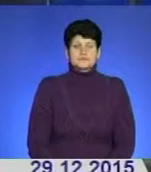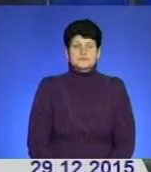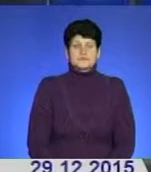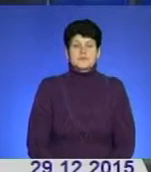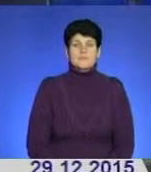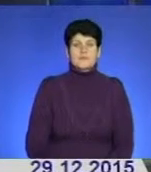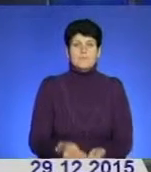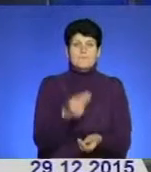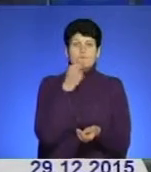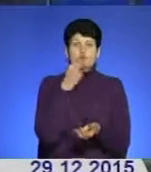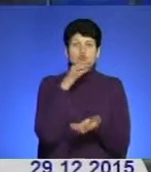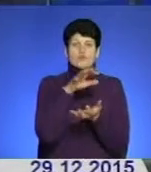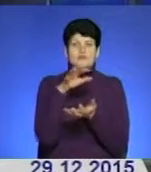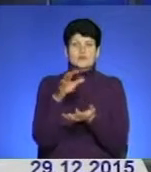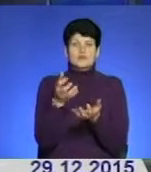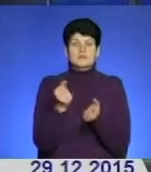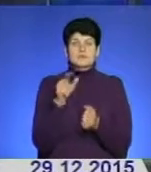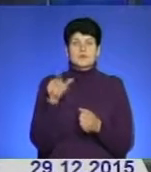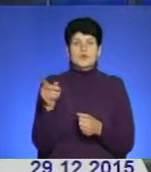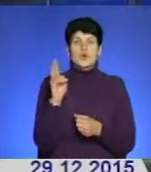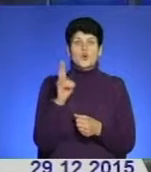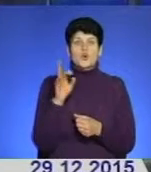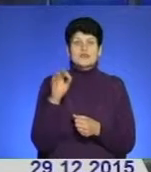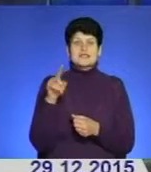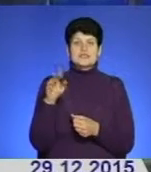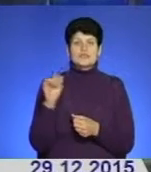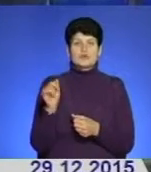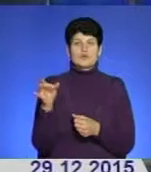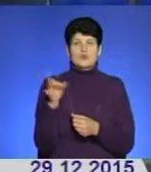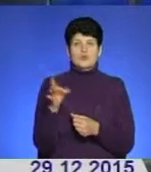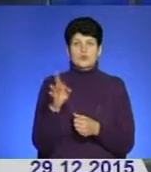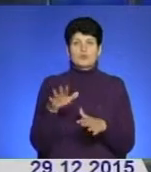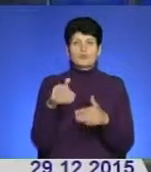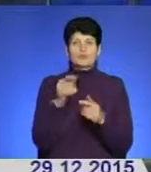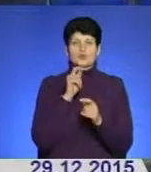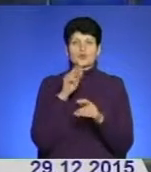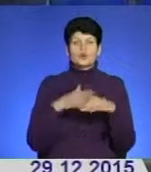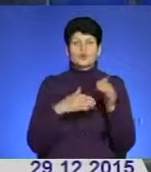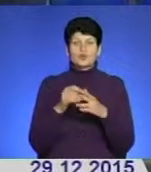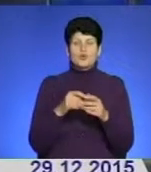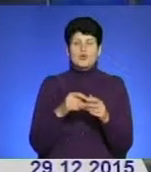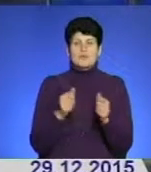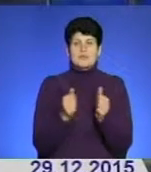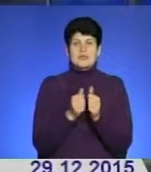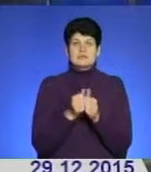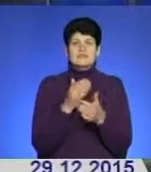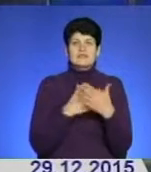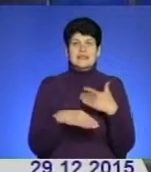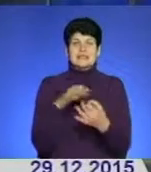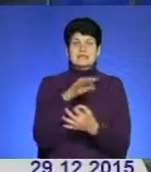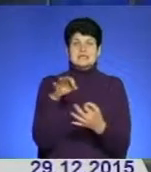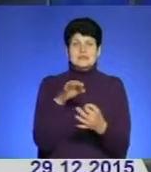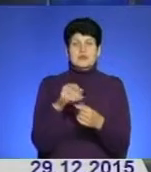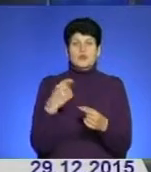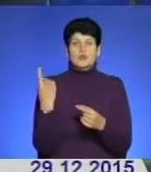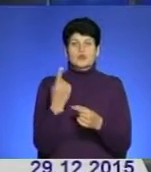Продуктові набори отримали жителі Козівського району. В рамках акції «Подаруй руку ближньому» малозабезпеченим, багатодітним сім'ям, інвалідам, сиротам та